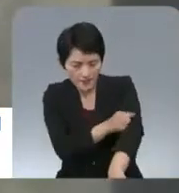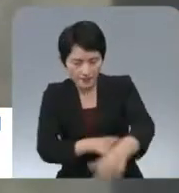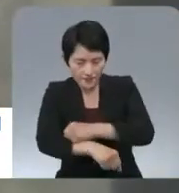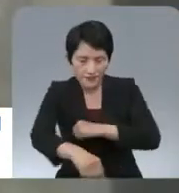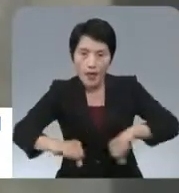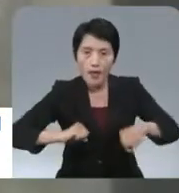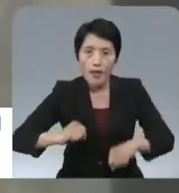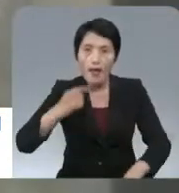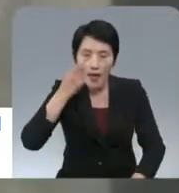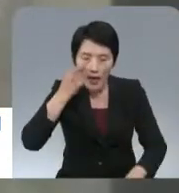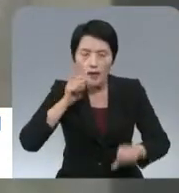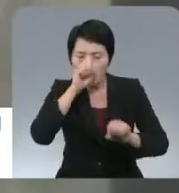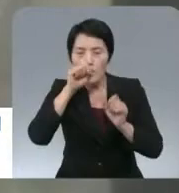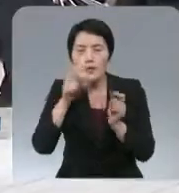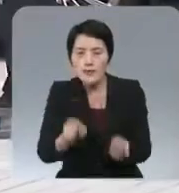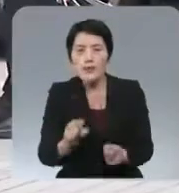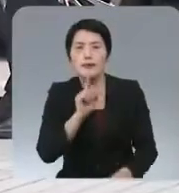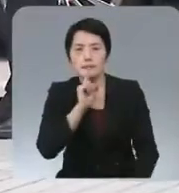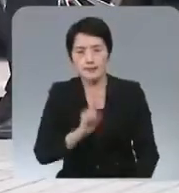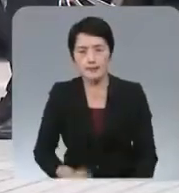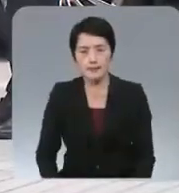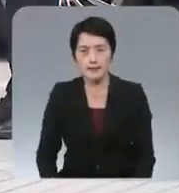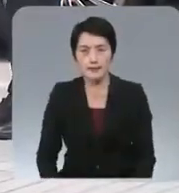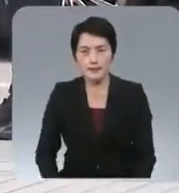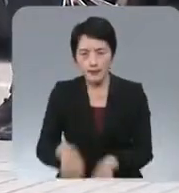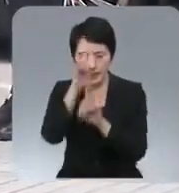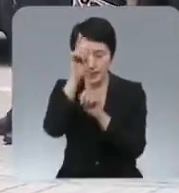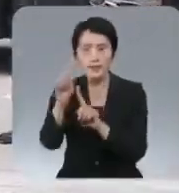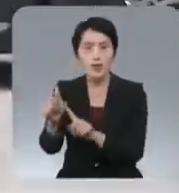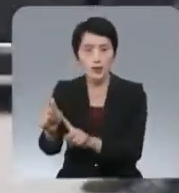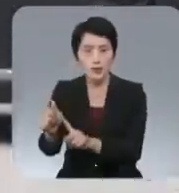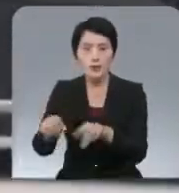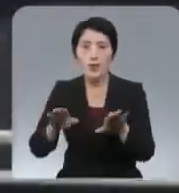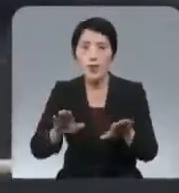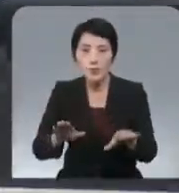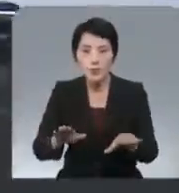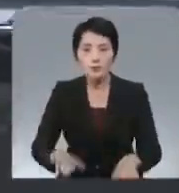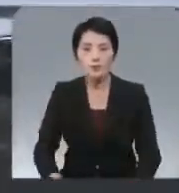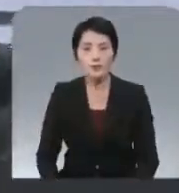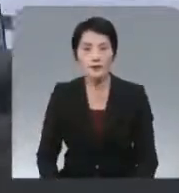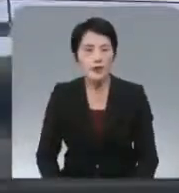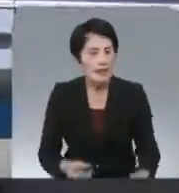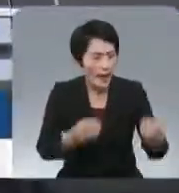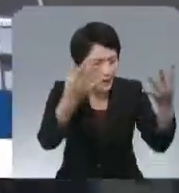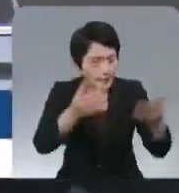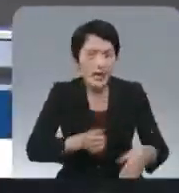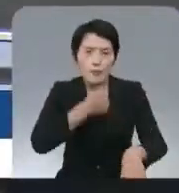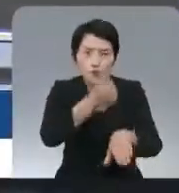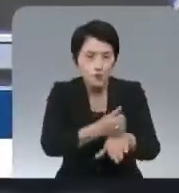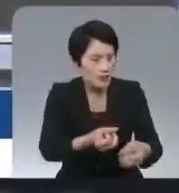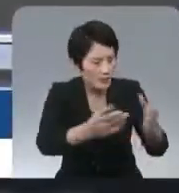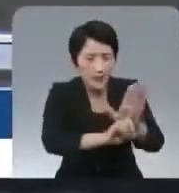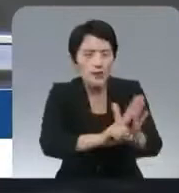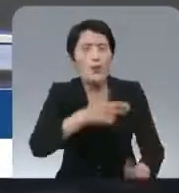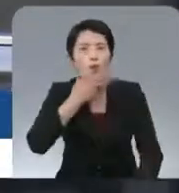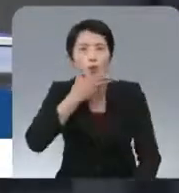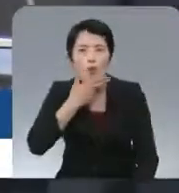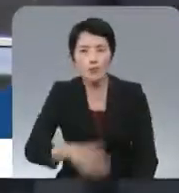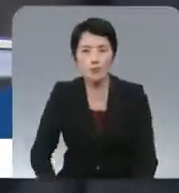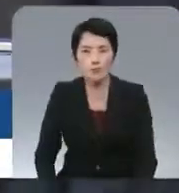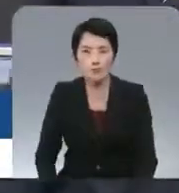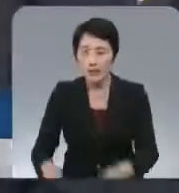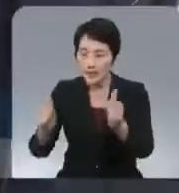52前会長の3回忌にサムスン電子の経営陣300人に文書を送っていますその中で